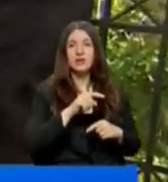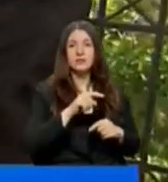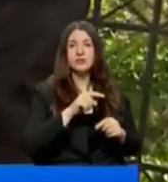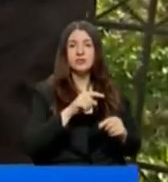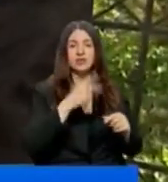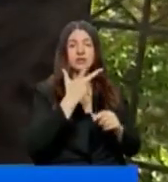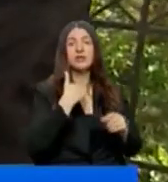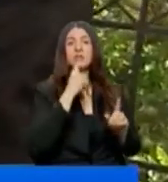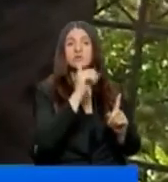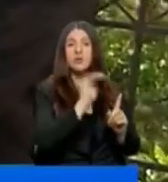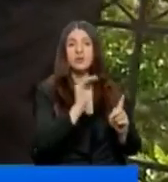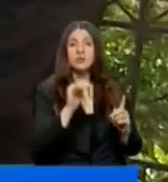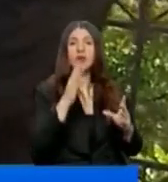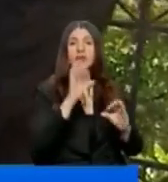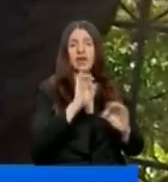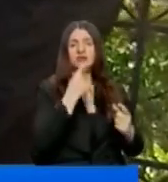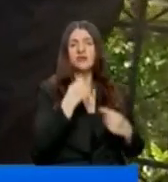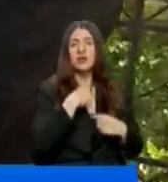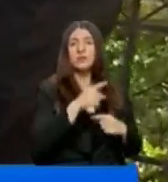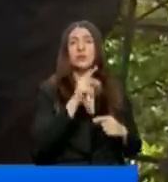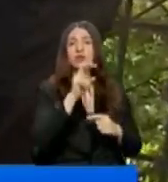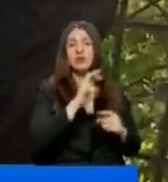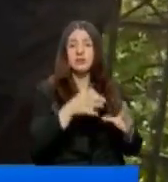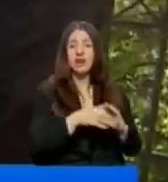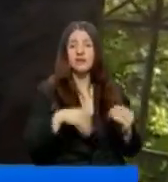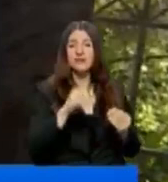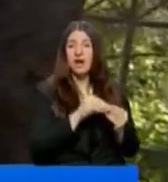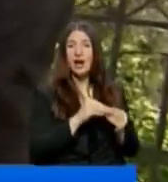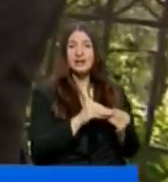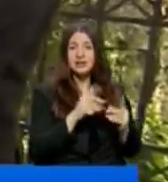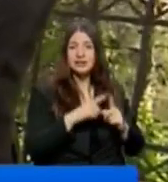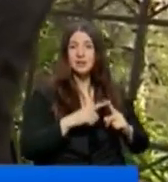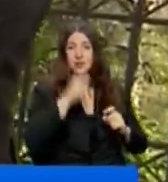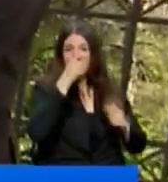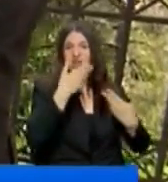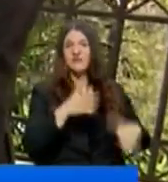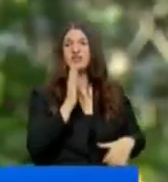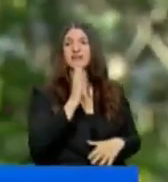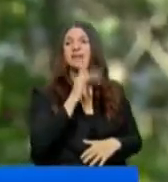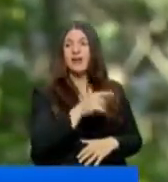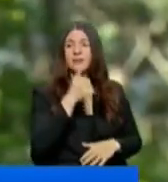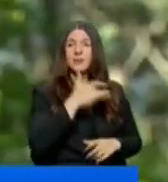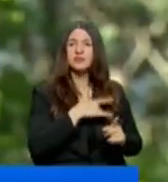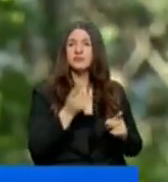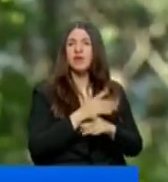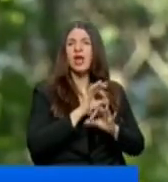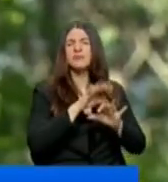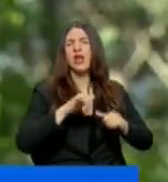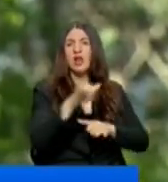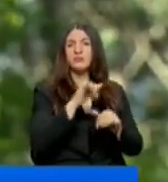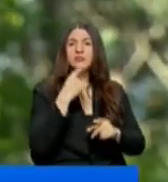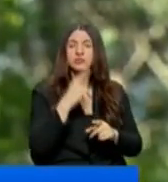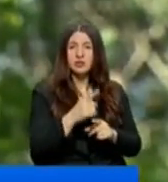üçüne sordum. Net olarak şunu söylediler. Evet. Bu kur korumalı mevduat Türkiye'yi iflasa götürür. Ali Babacan filan net olarak